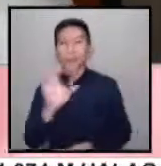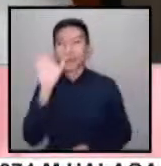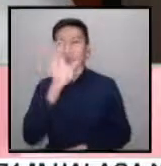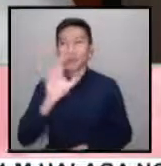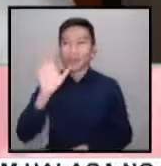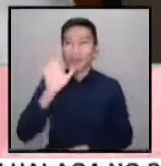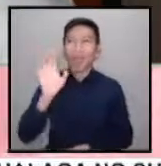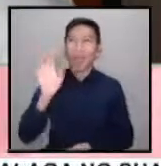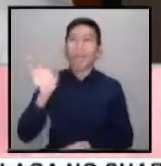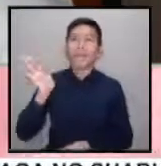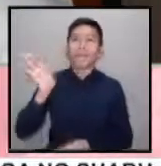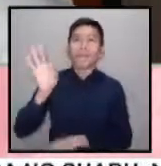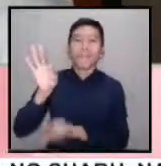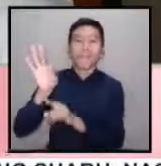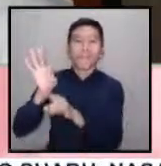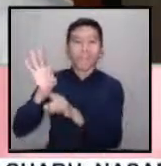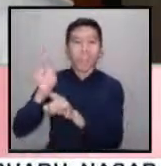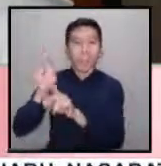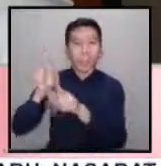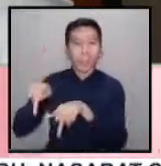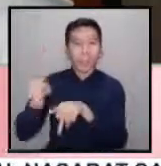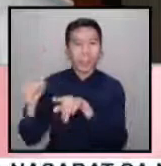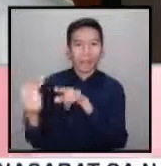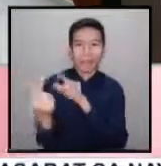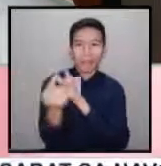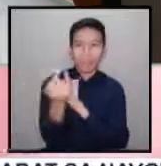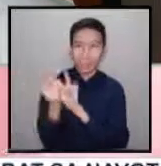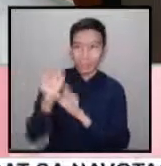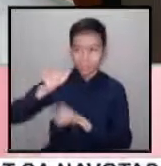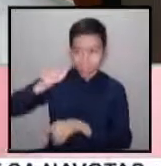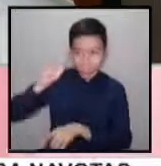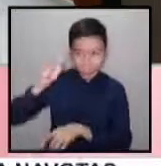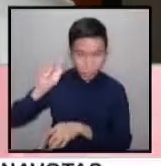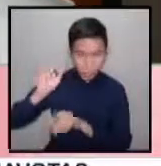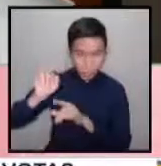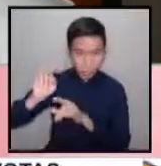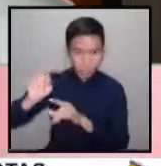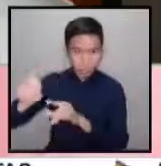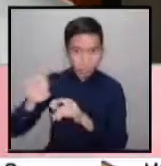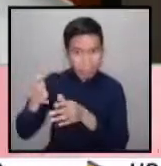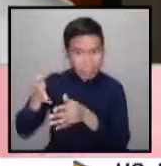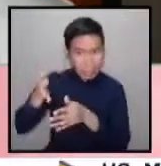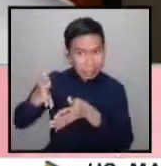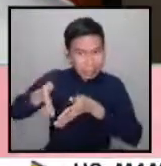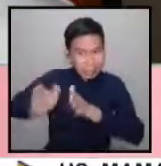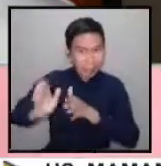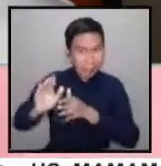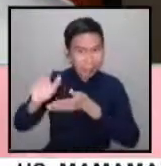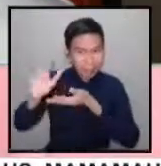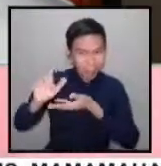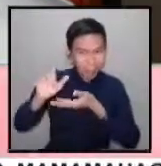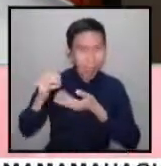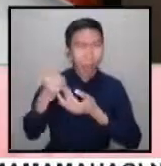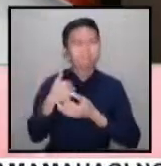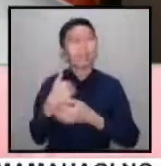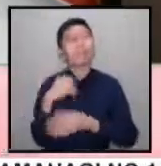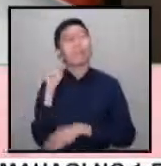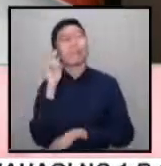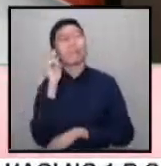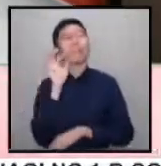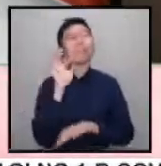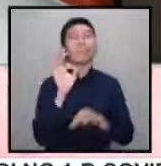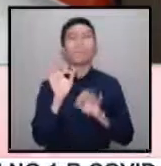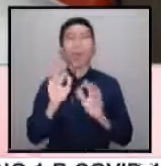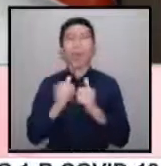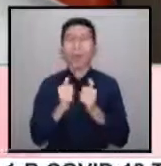bang approach mo sila para kuhana mo sila ng litrato at mayroon ka bang batayan sa pagpili o katangian dapat ng taong i-approach mo at